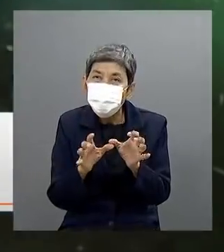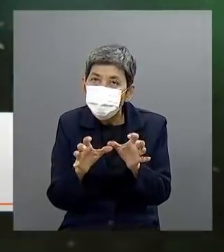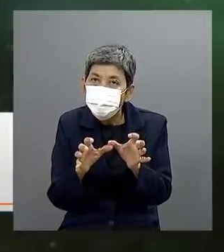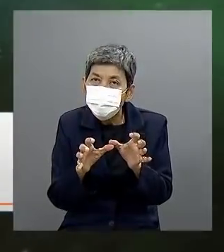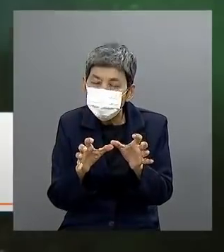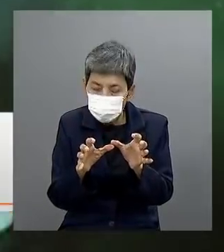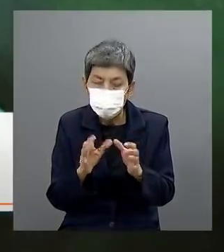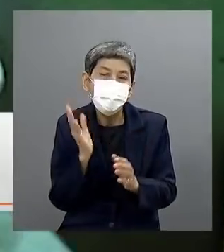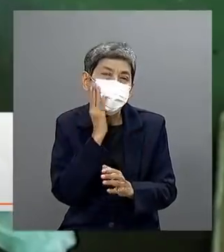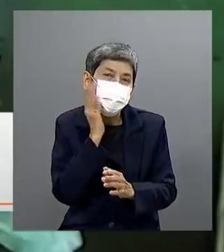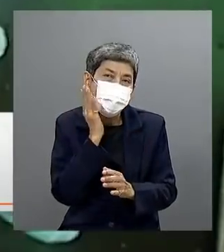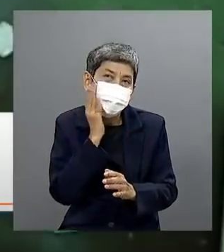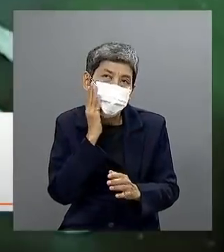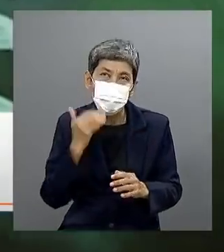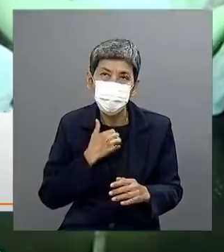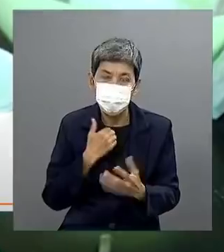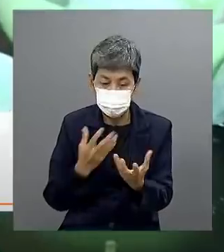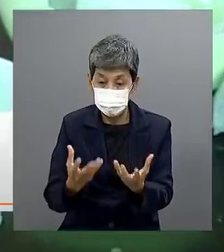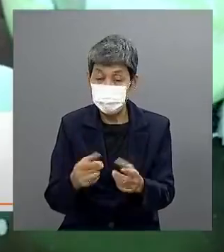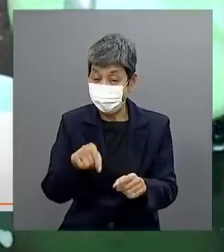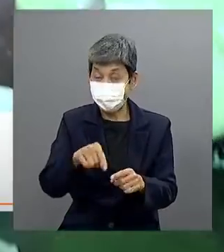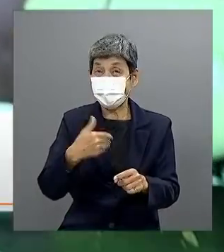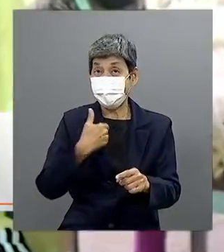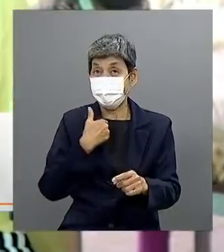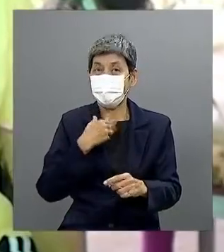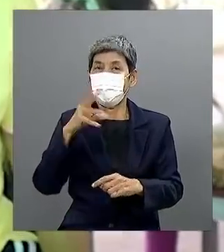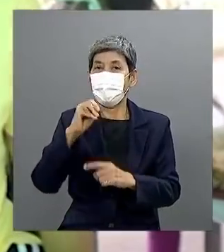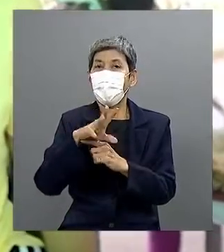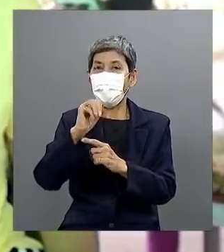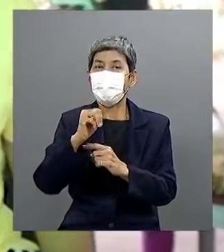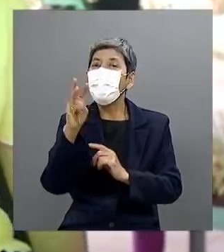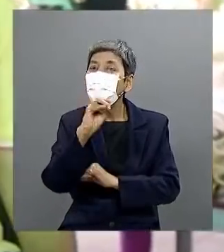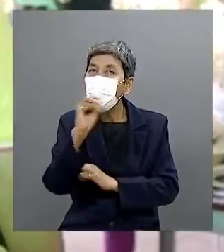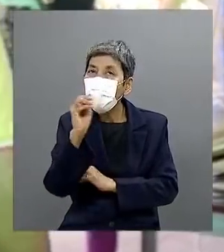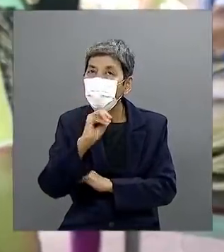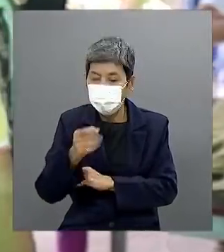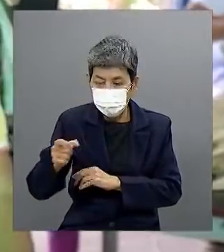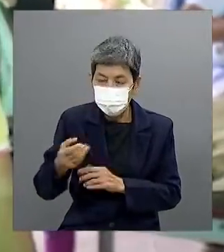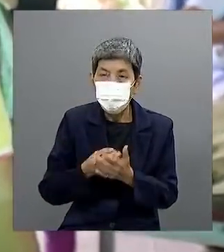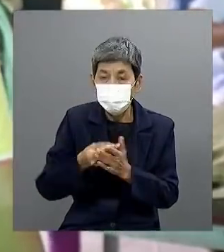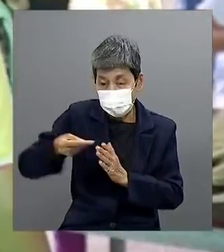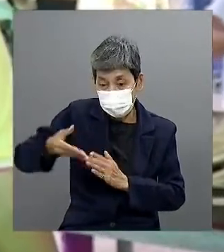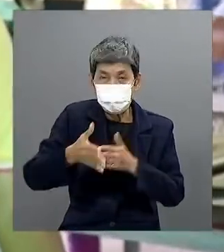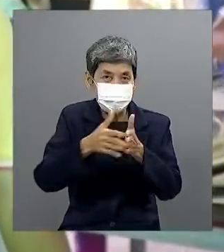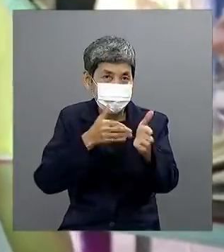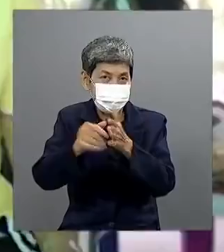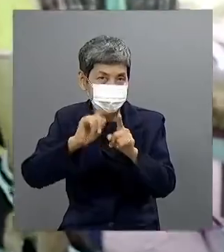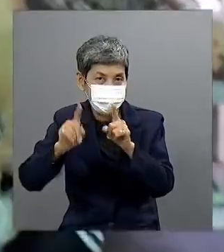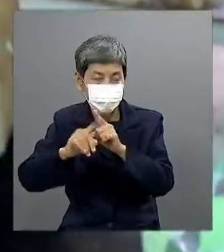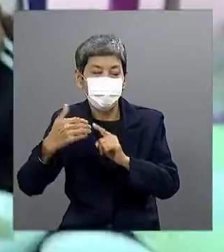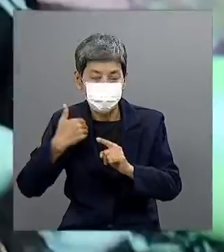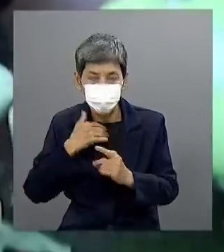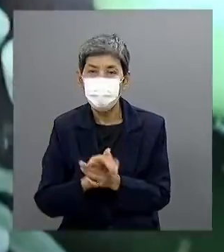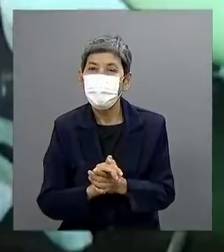อันนี้ก็จะเป็นตัวเชื่อมก็คือมันม่วงเราจะทำเป็นข้าวเกี๊ยวมันปูหลากสีมันม่วงกับมันธรรมดา